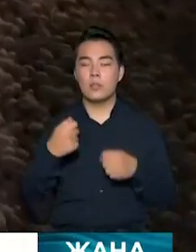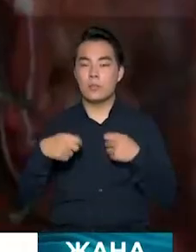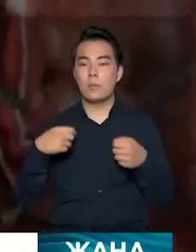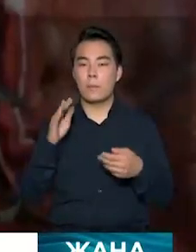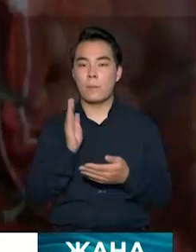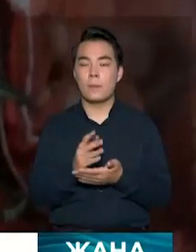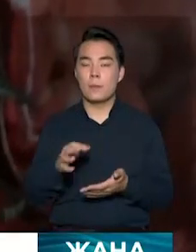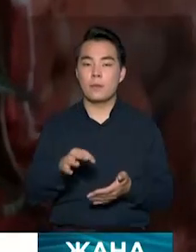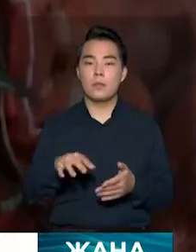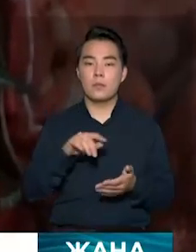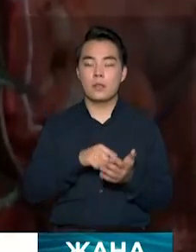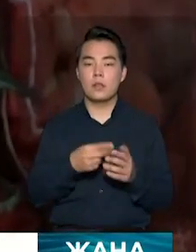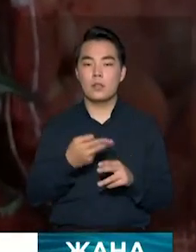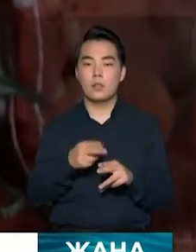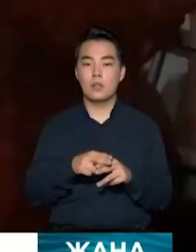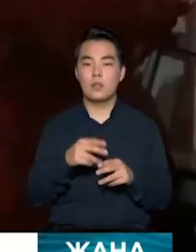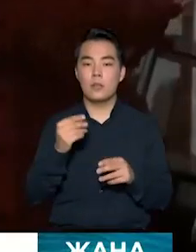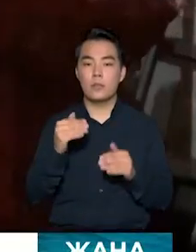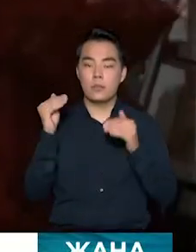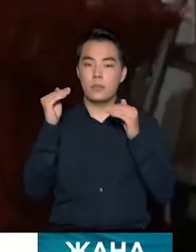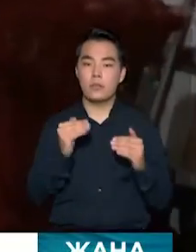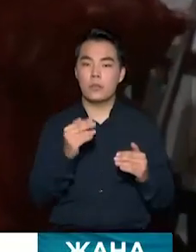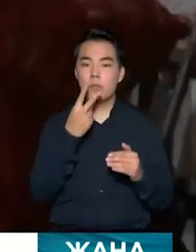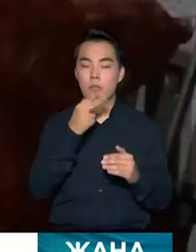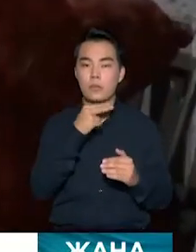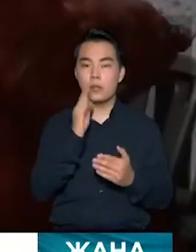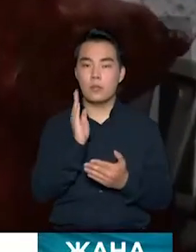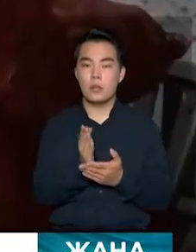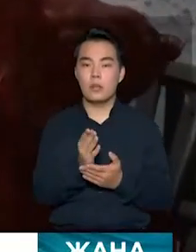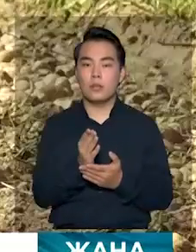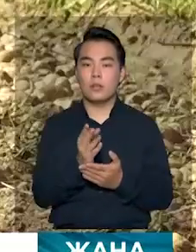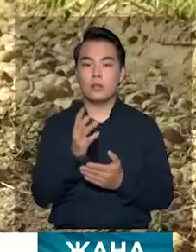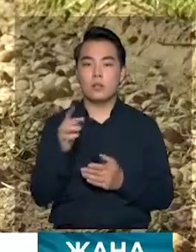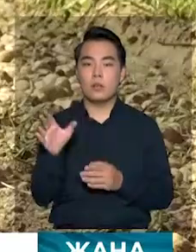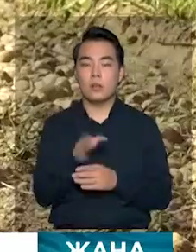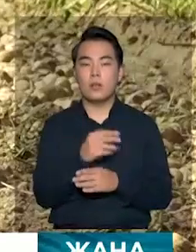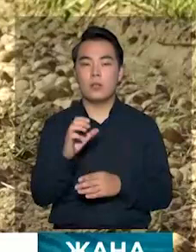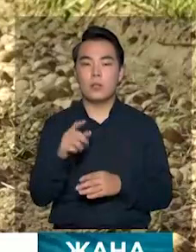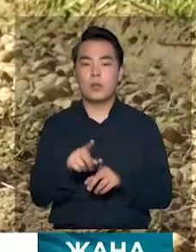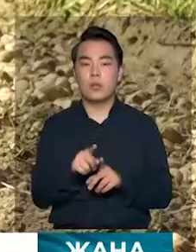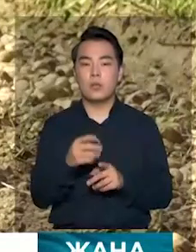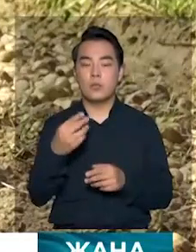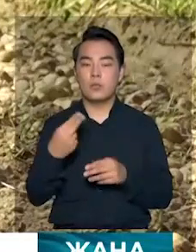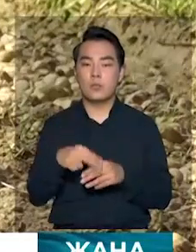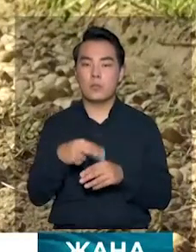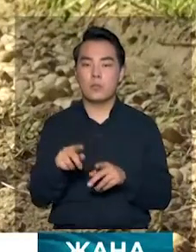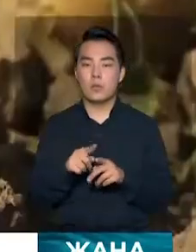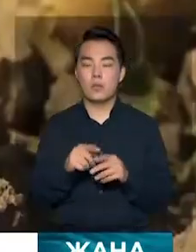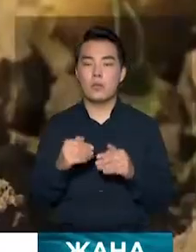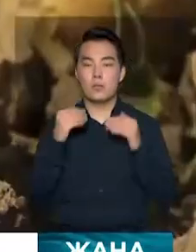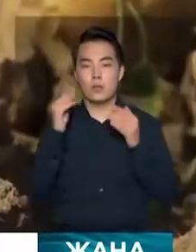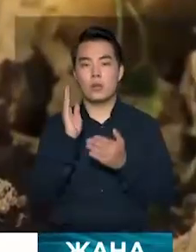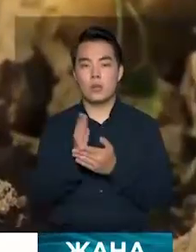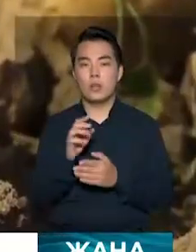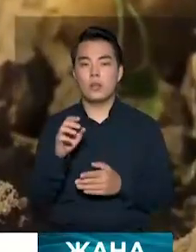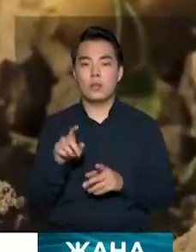облыс орталығында апта сайын қол жетімді бағадағы ауыл шаруашылығы жәрменкелерінде де сұранысты қанағаттандыруда. Қазір Жамбылдың картобы